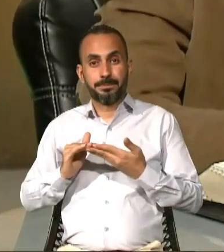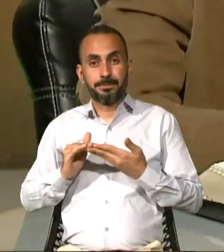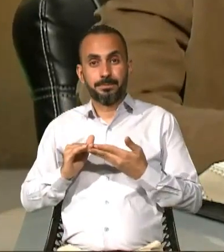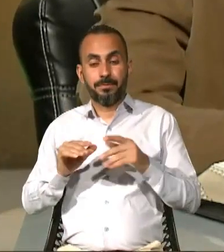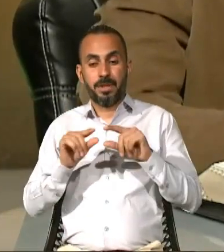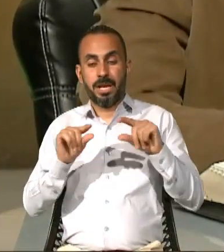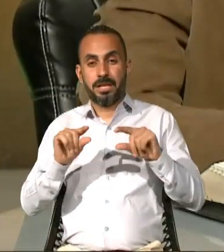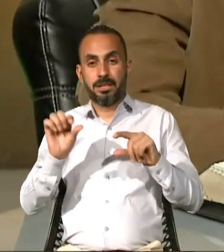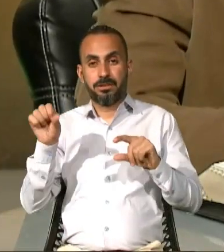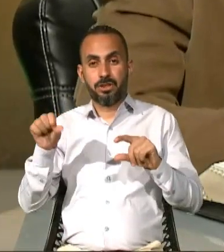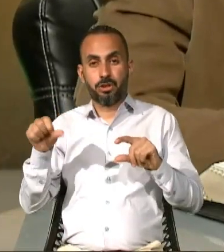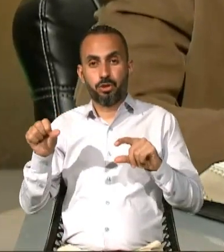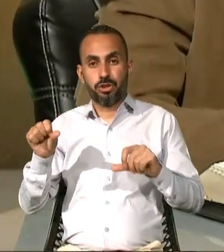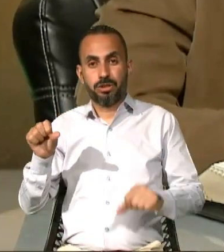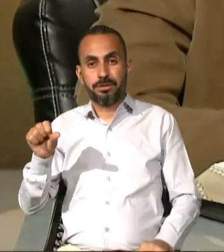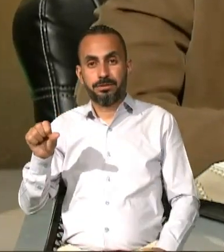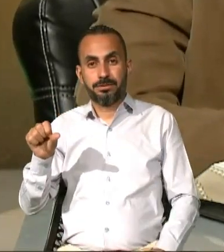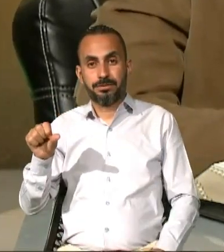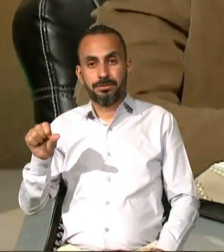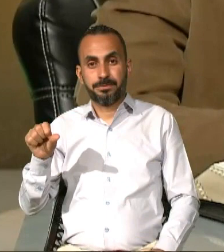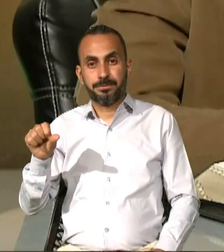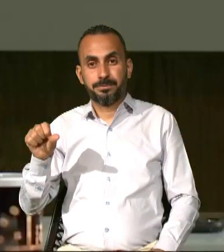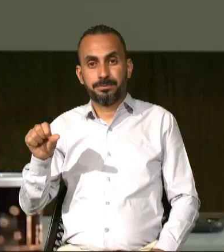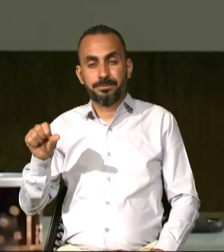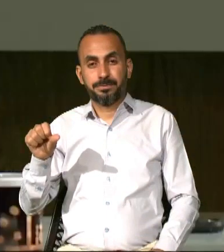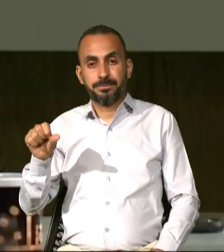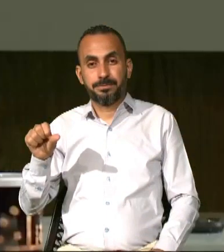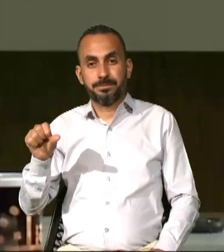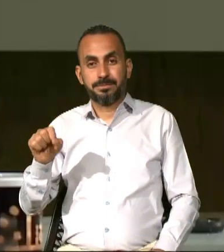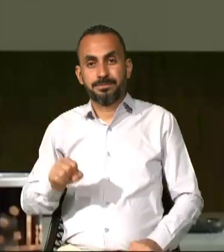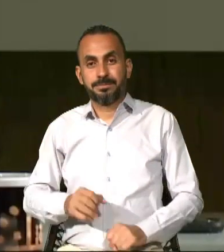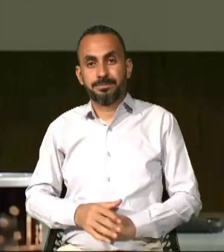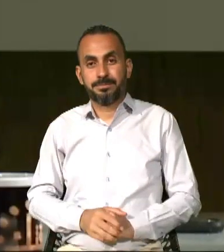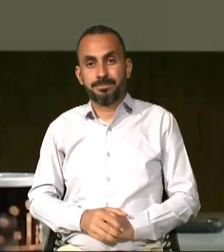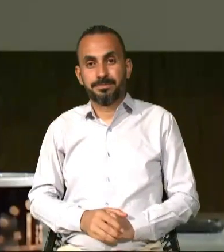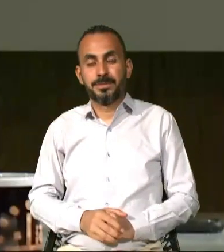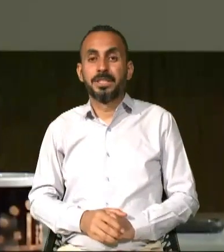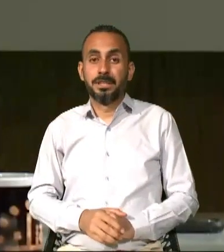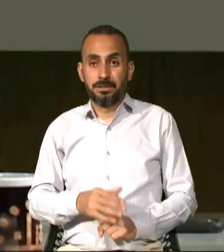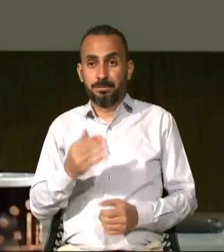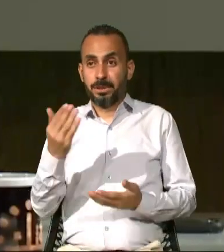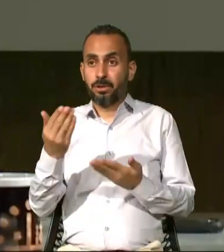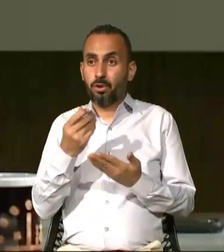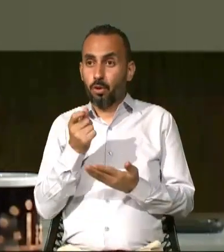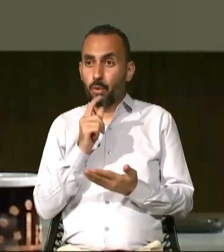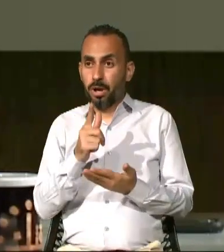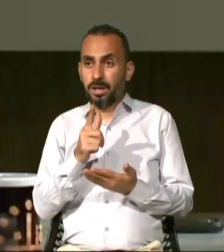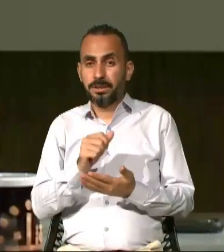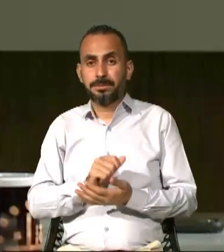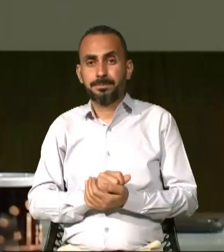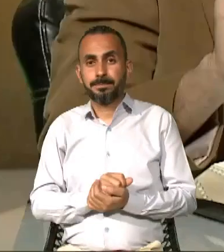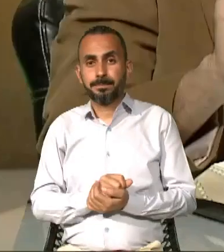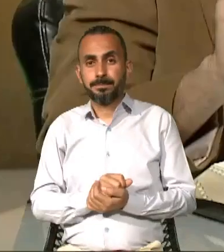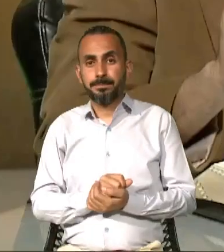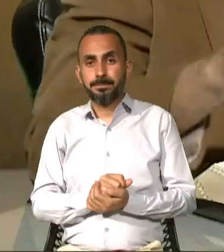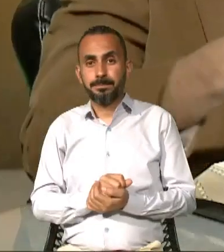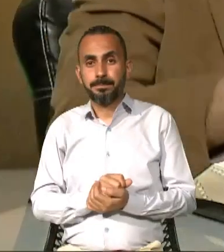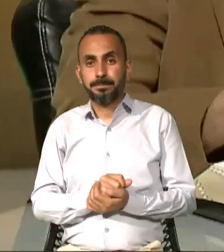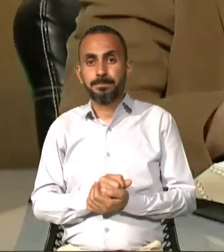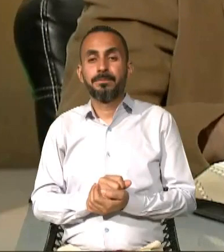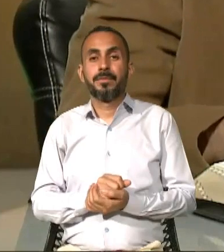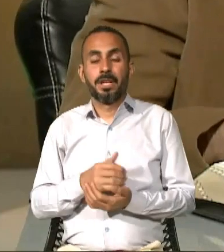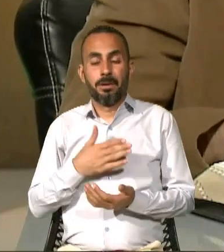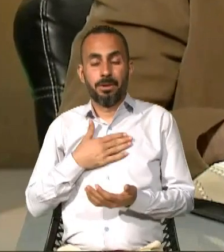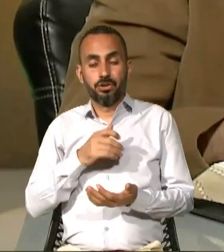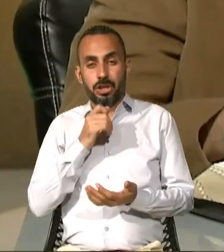حاجه حط التقويم في عدد 19. طب كلمنا في دي قبل ما تنط عن احطهم علشان اخواتي يفتحوهم وبعد